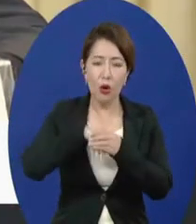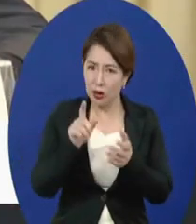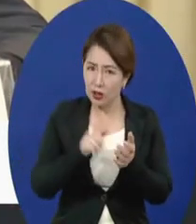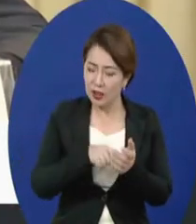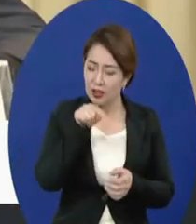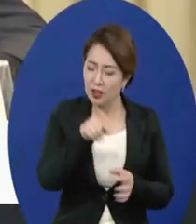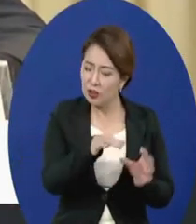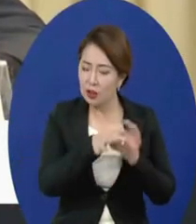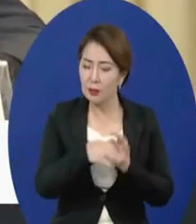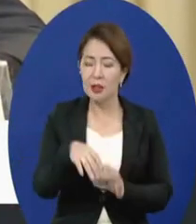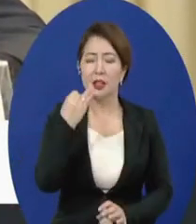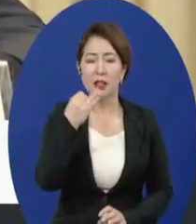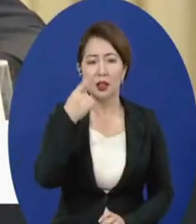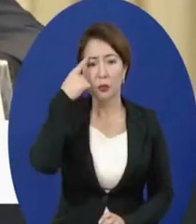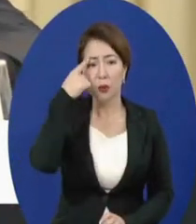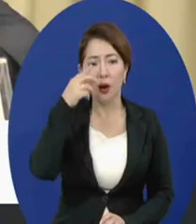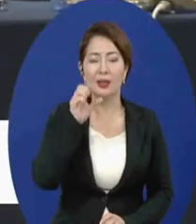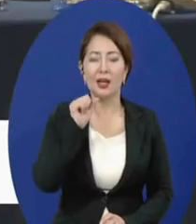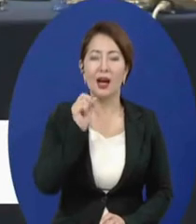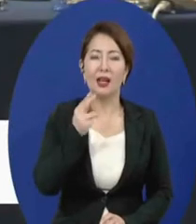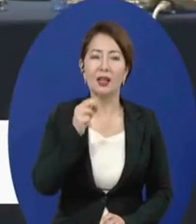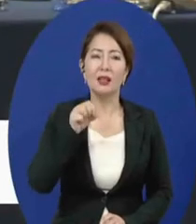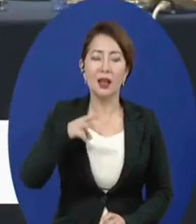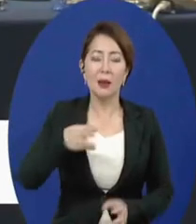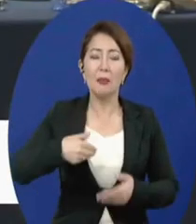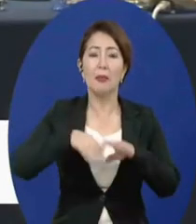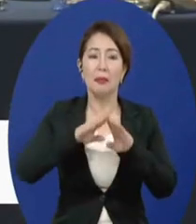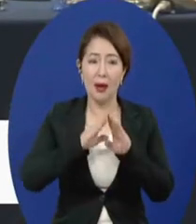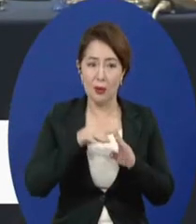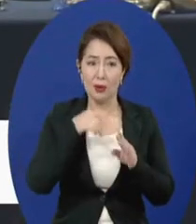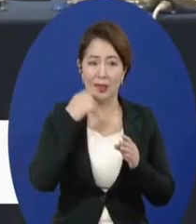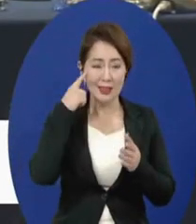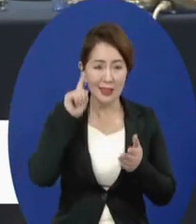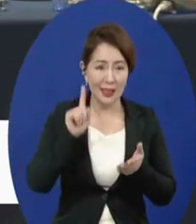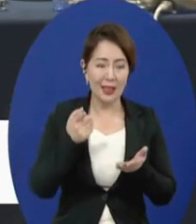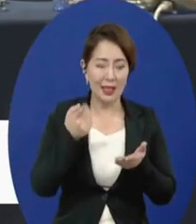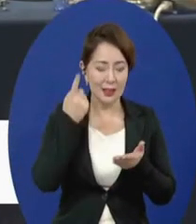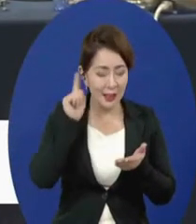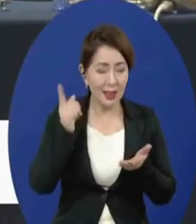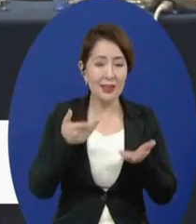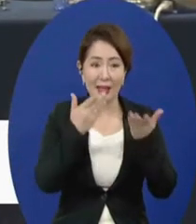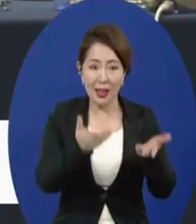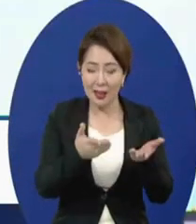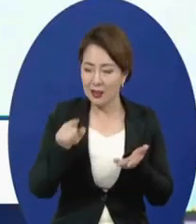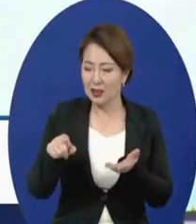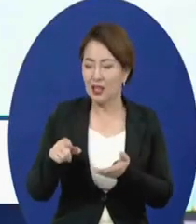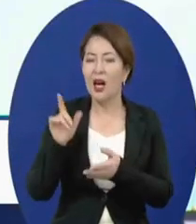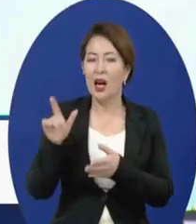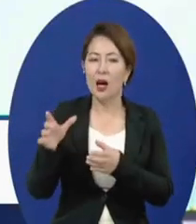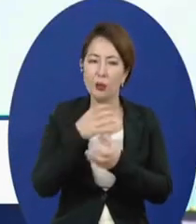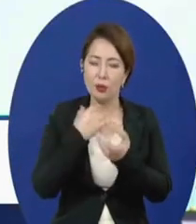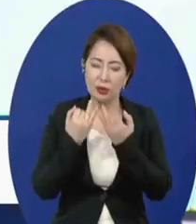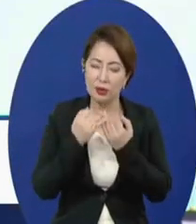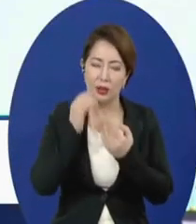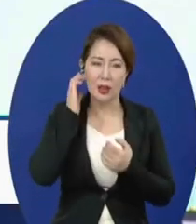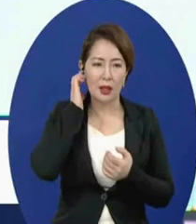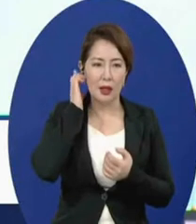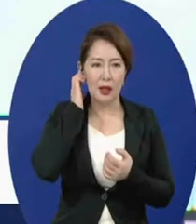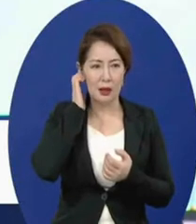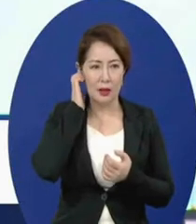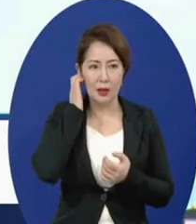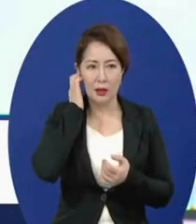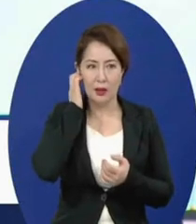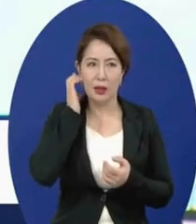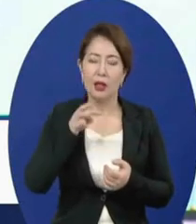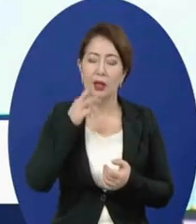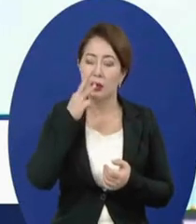байгуулах санаачлаг гарсан юм а. Мөн хууль эрх зүйн орчныг сайжруулах асуудлыг хөндлөө. За мэдээллийн аюулгүйдлийн асуудал бол одоо бидний хүзүүн тулсан